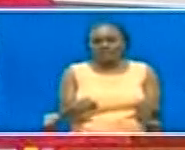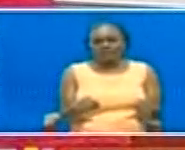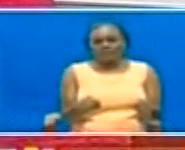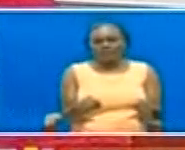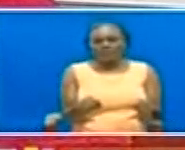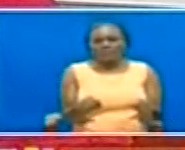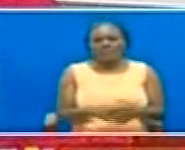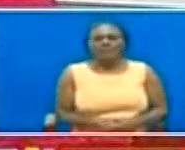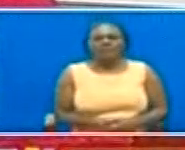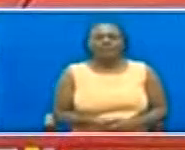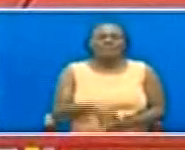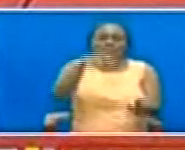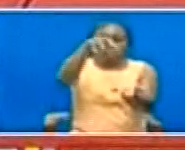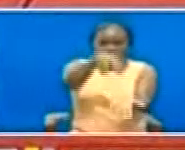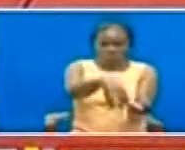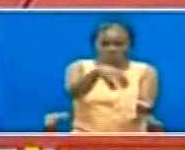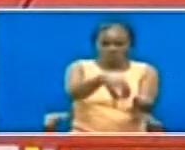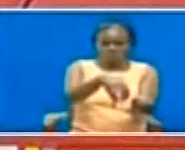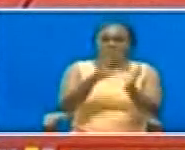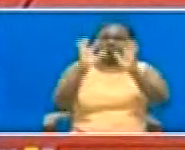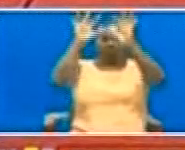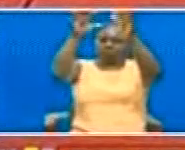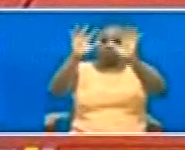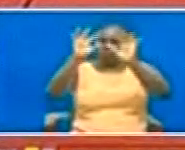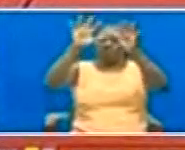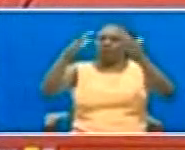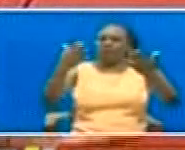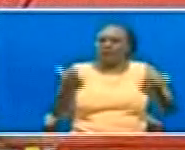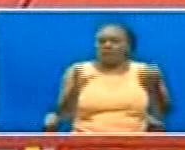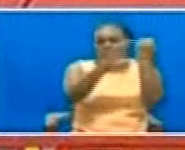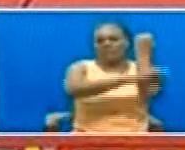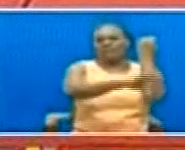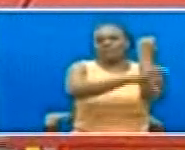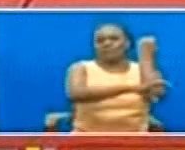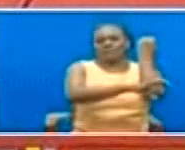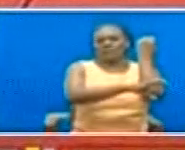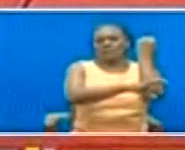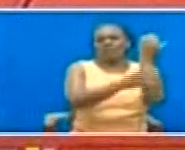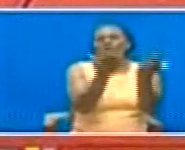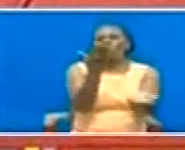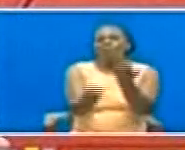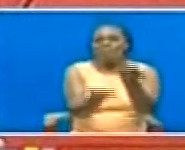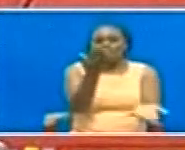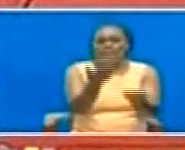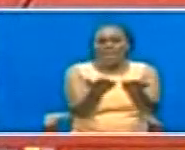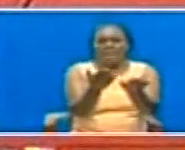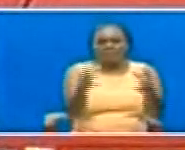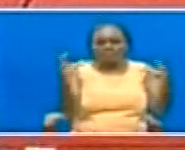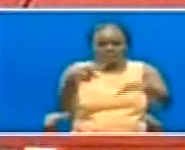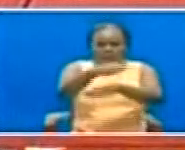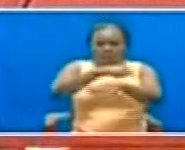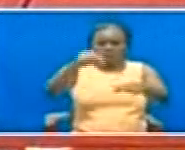huko. Hali ya mchezo wa vikapu nchini haswa iko vipi kulingana na timu ya